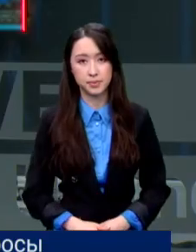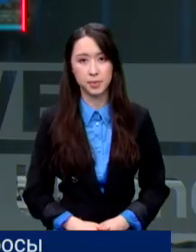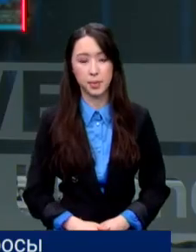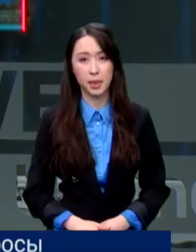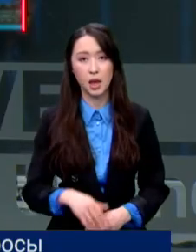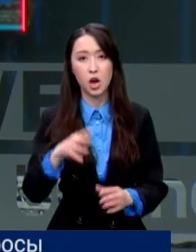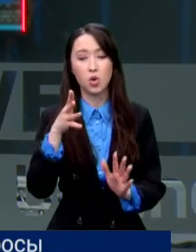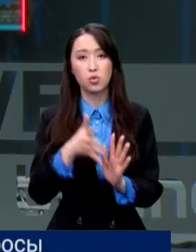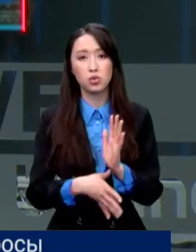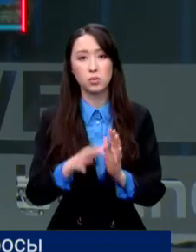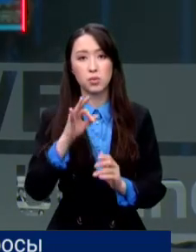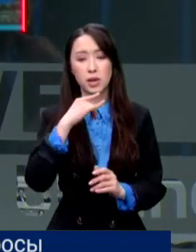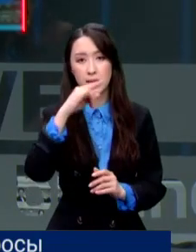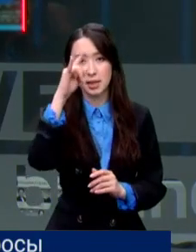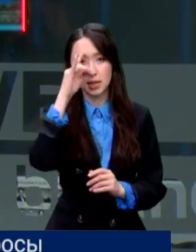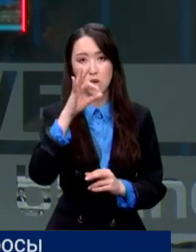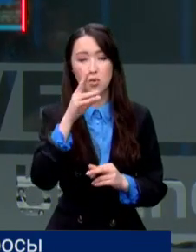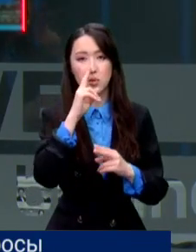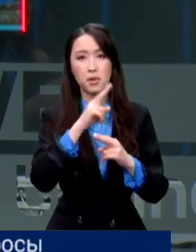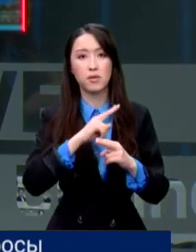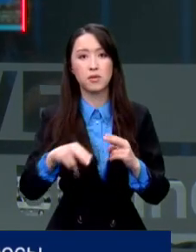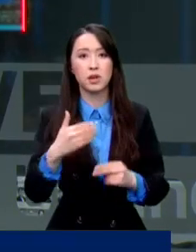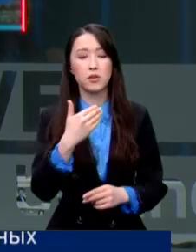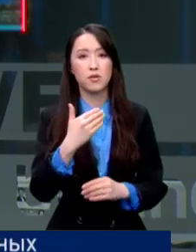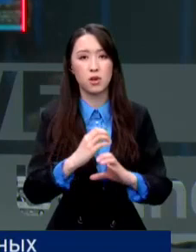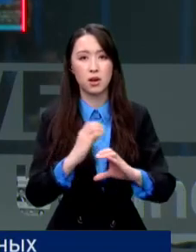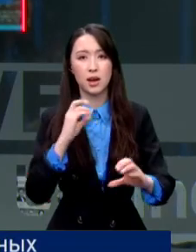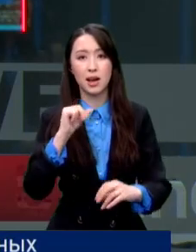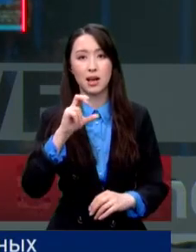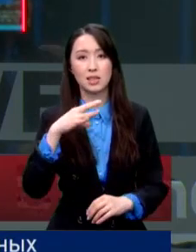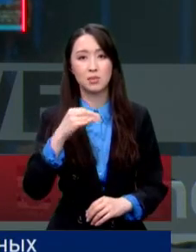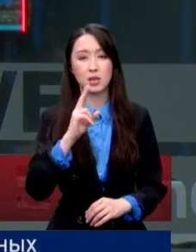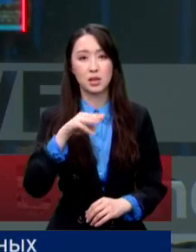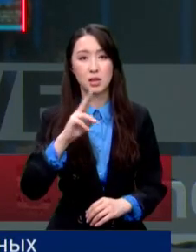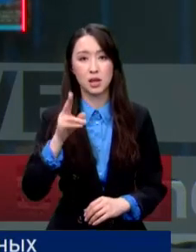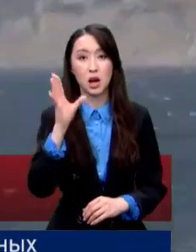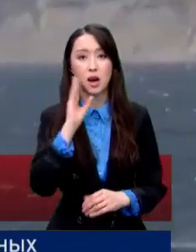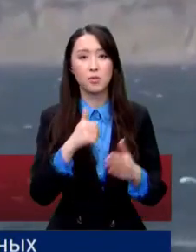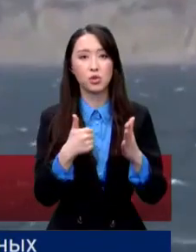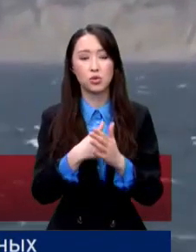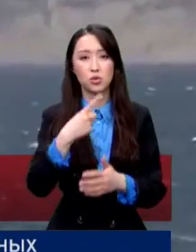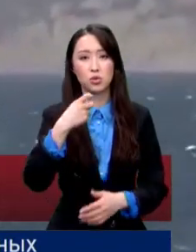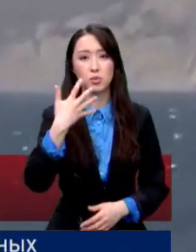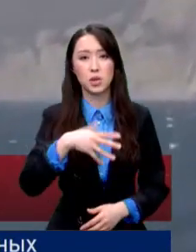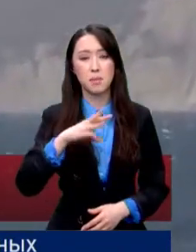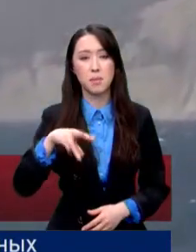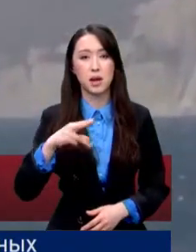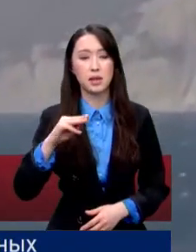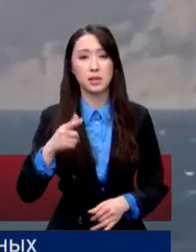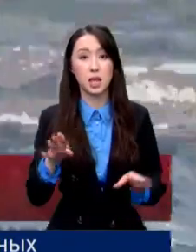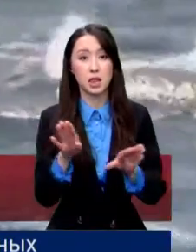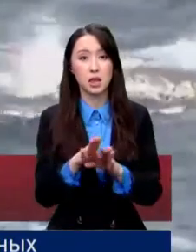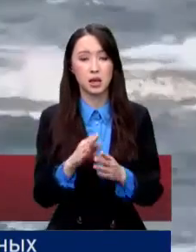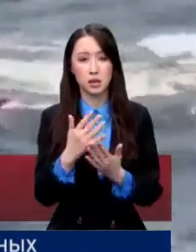Ущерб для Казахстана от повреждения терминалов Каспийского трубопроводного консорциума может достичь 150 миллиардов тенге. Такие